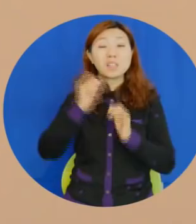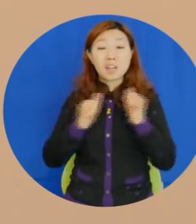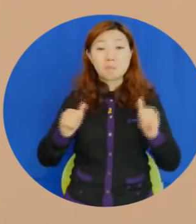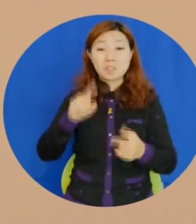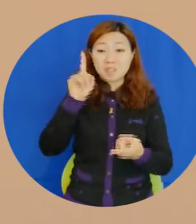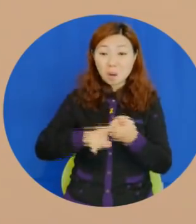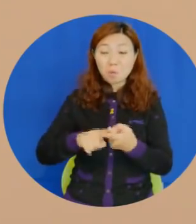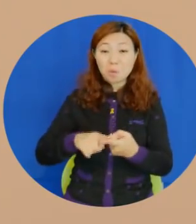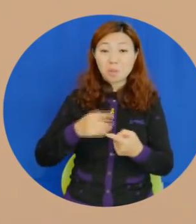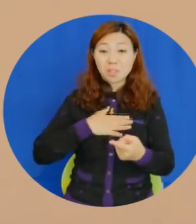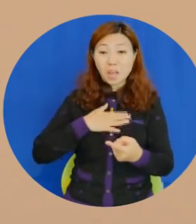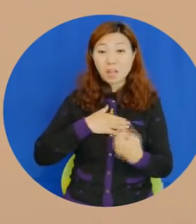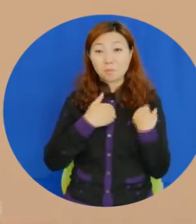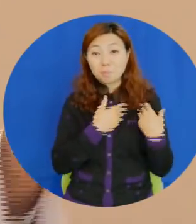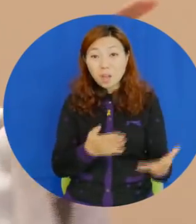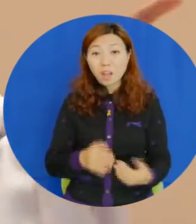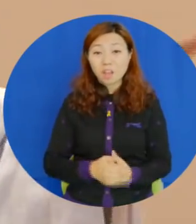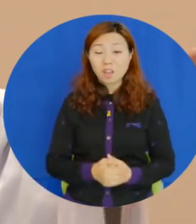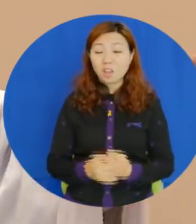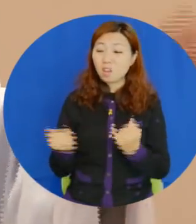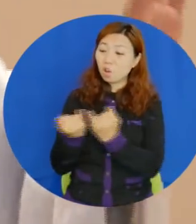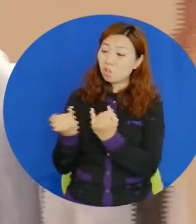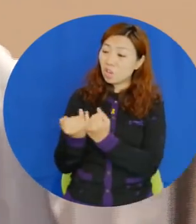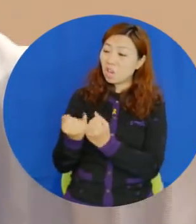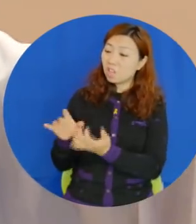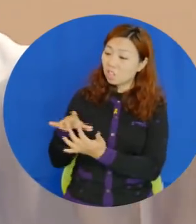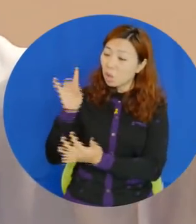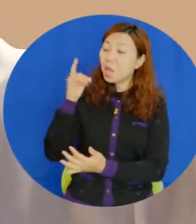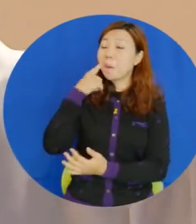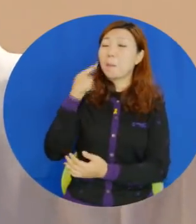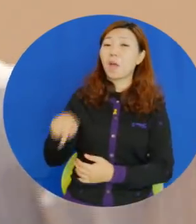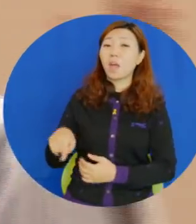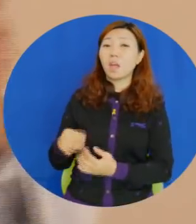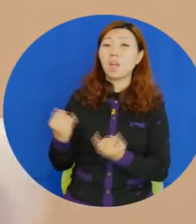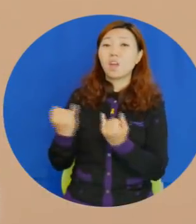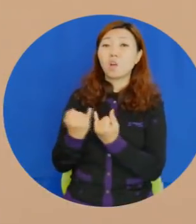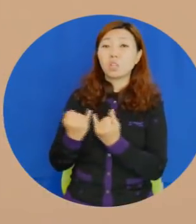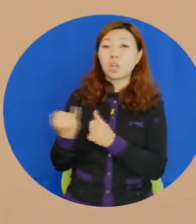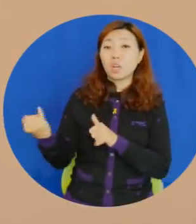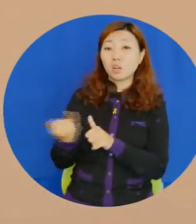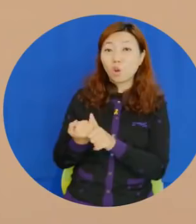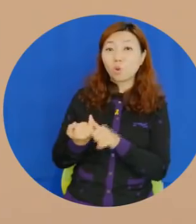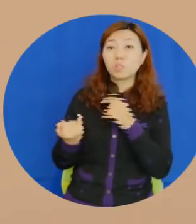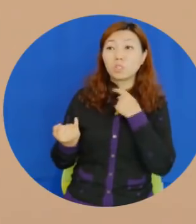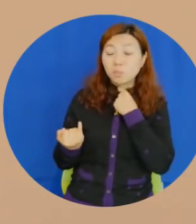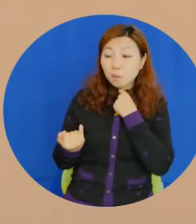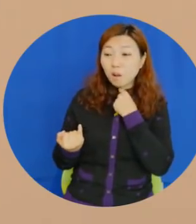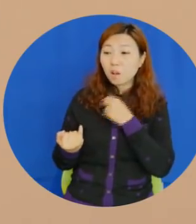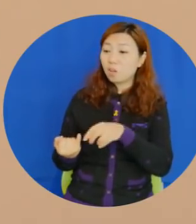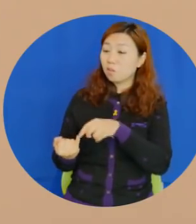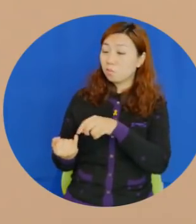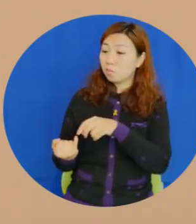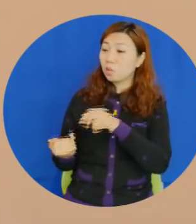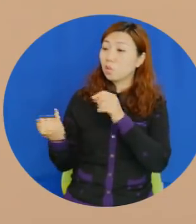그렇게 나를 하도록 해주나? 여자 하려면 여자 선택해라. 너,